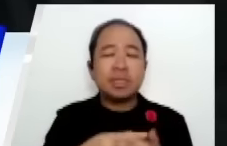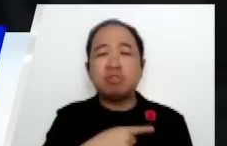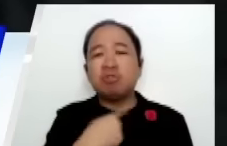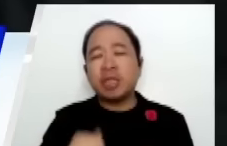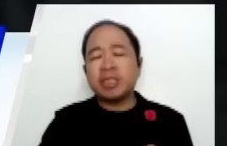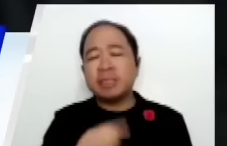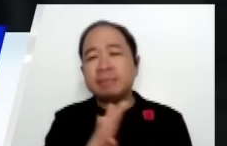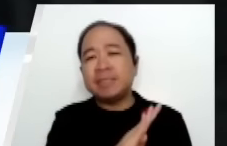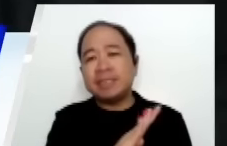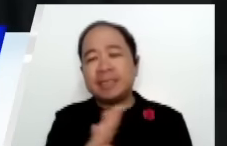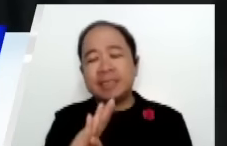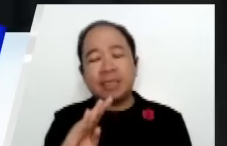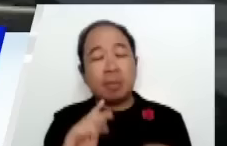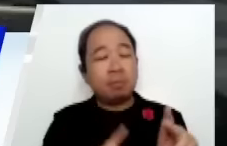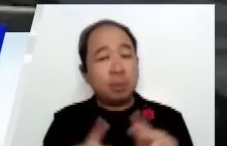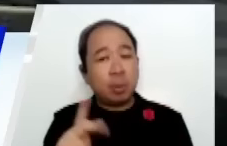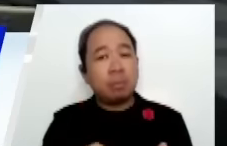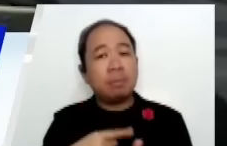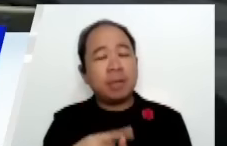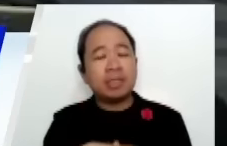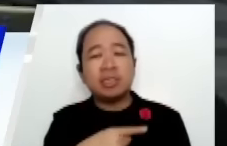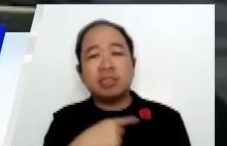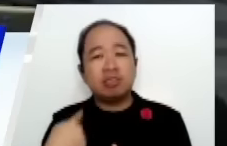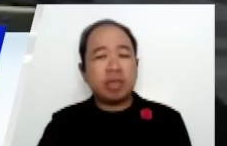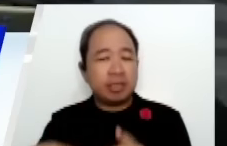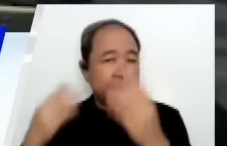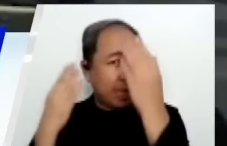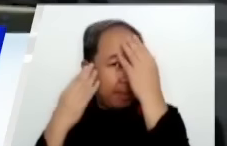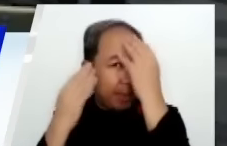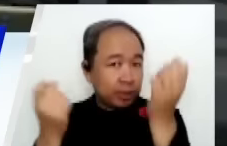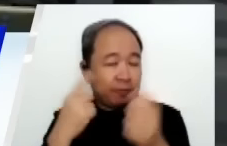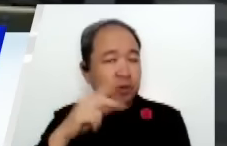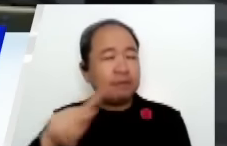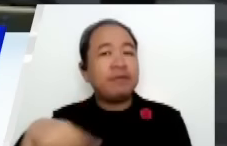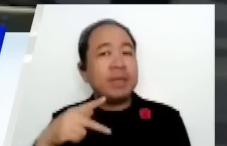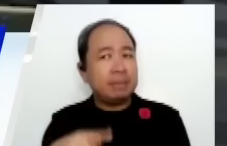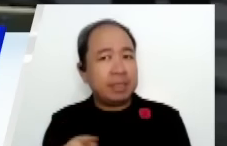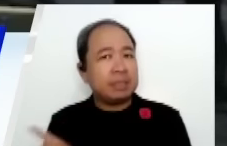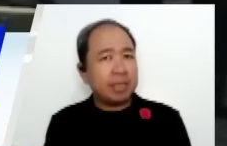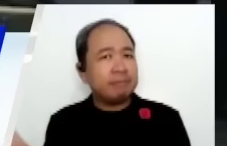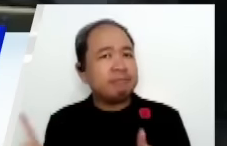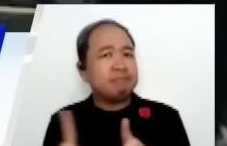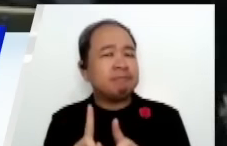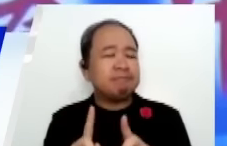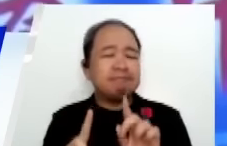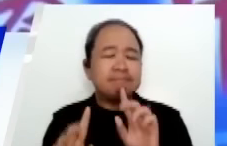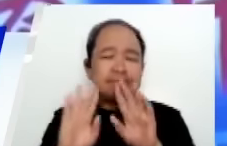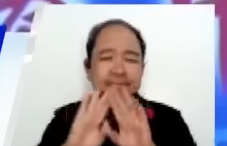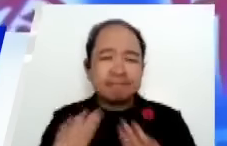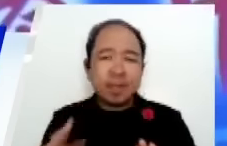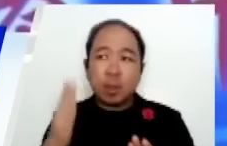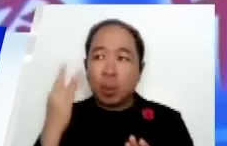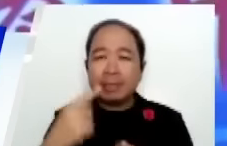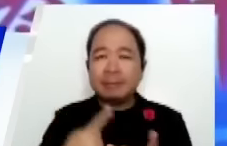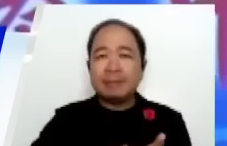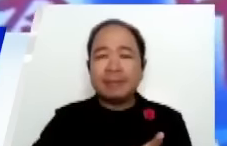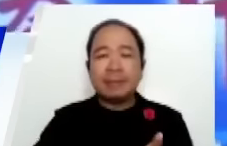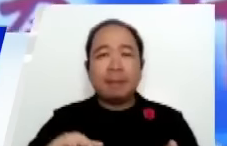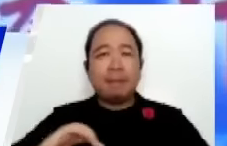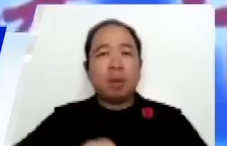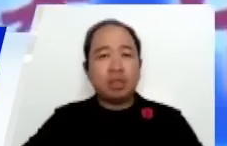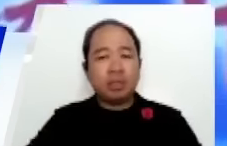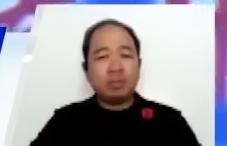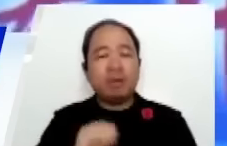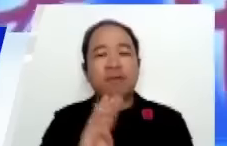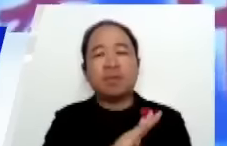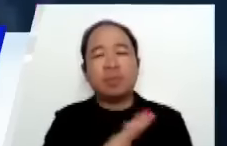Ambassador to the Philippines, Huang Silian. Ang pinag-uusapan kasi ay partnership sa negosyo sa tinatawag na Greater